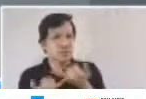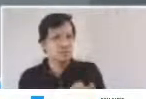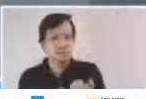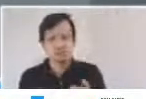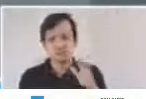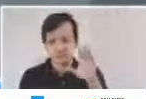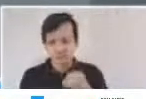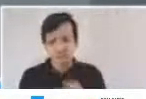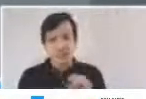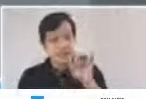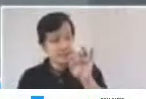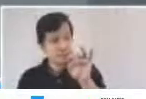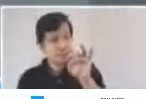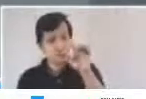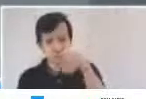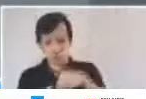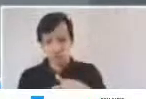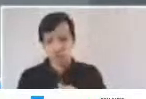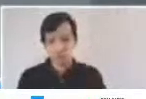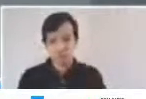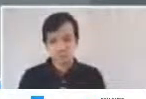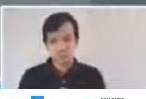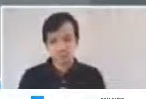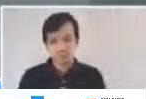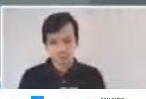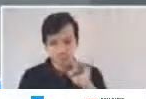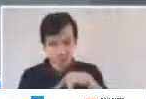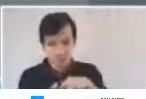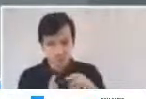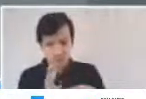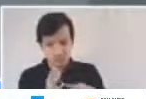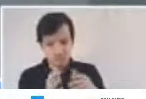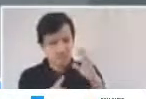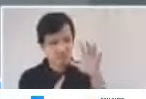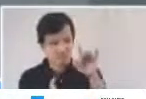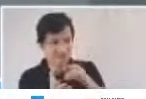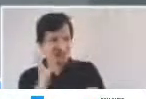2,674,140 na ang naka-recover habang